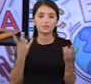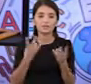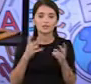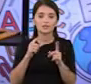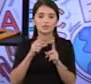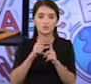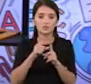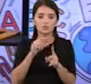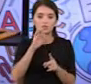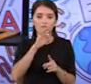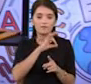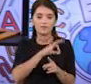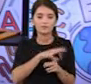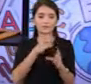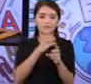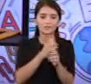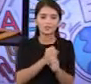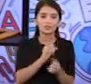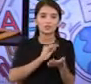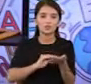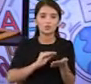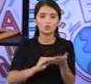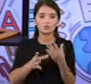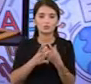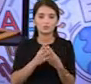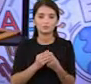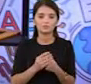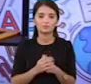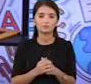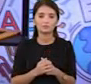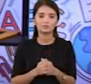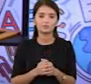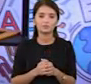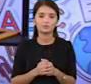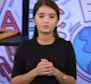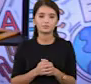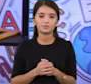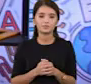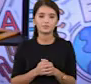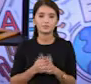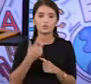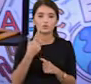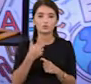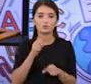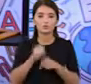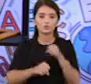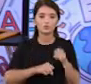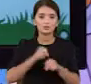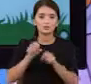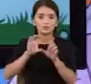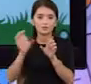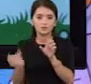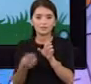kerakli so'zlardan foydalanib, uni qisqa shartini birgalikda tuzib olsak. 3 g'ildirakli